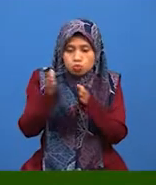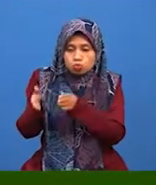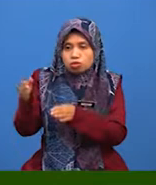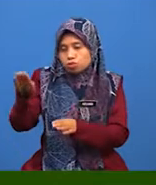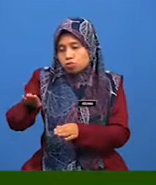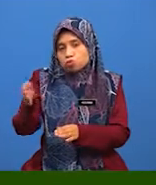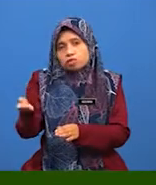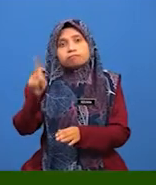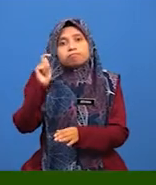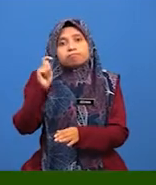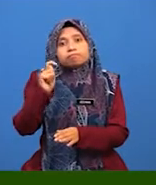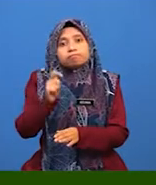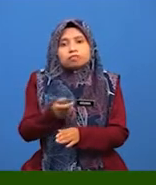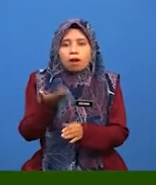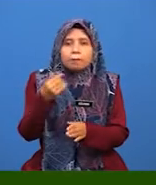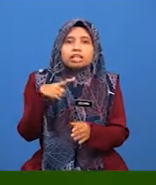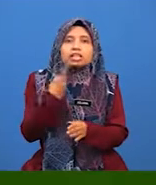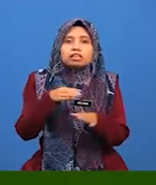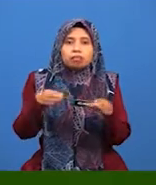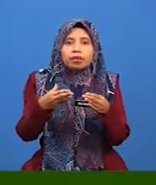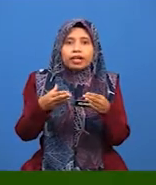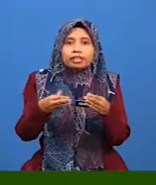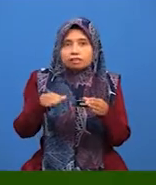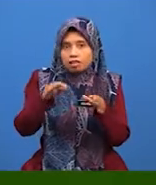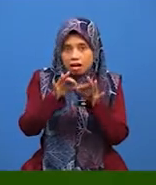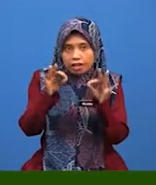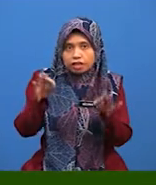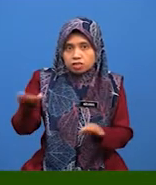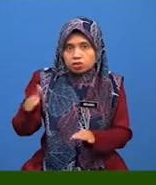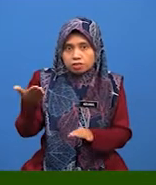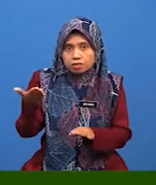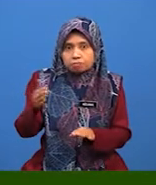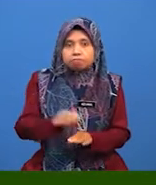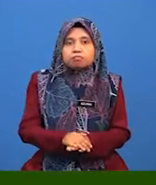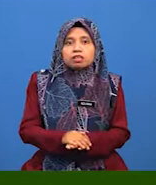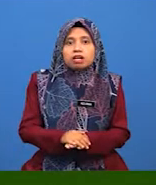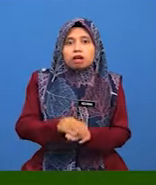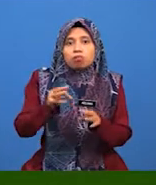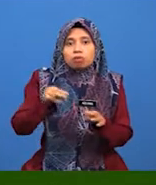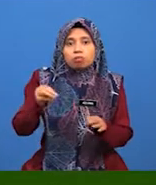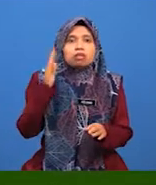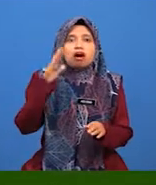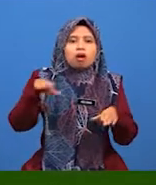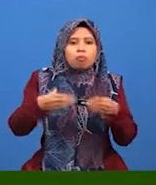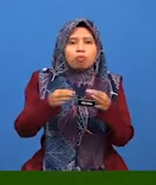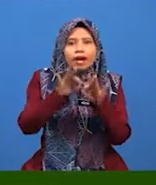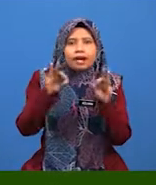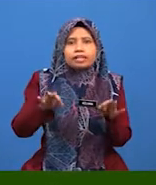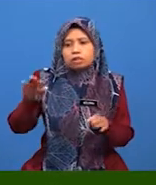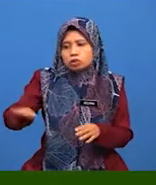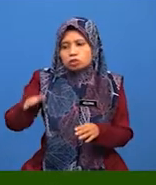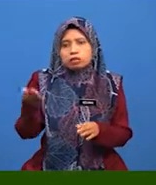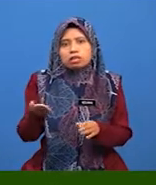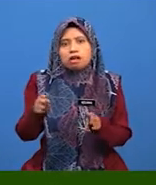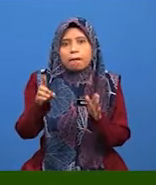tadi? Mari kita membina ayat songsang. Murid-murid akan membina ayat